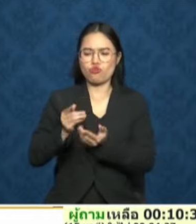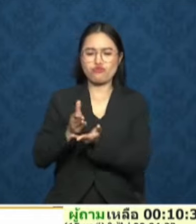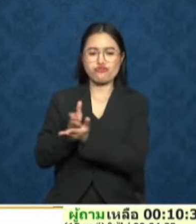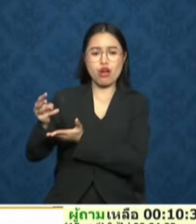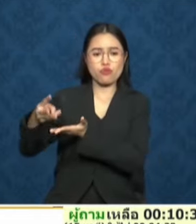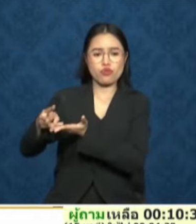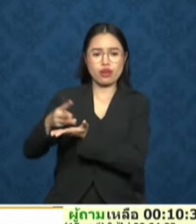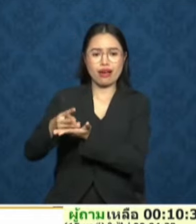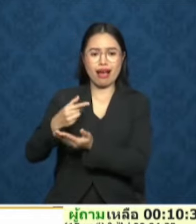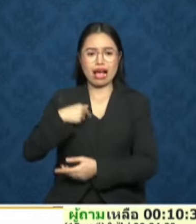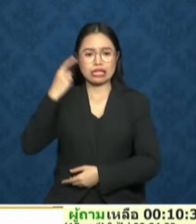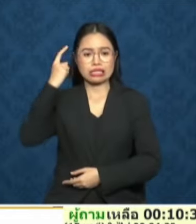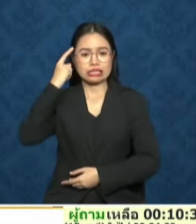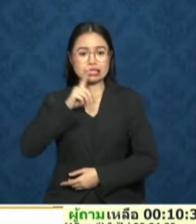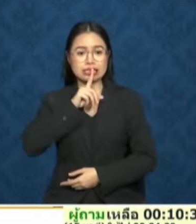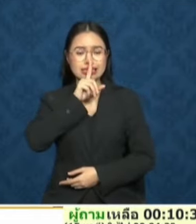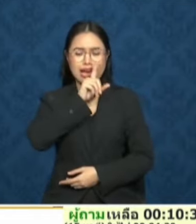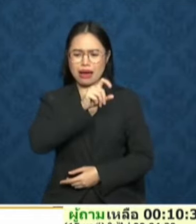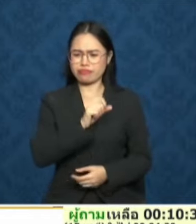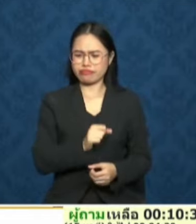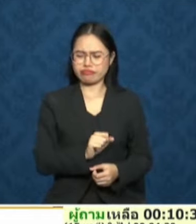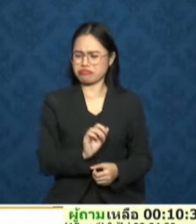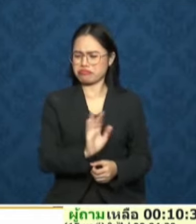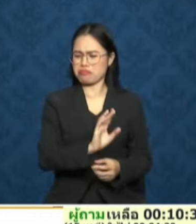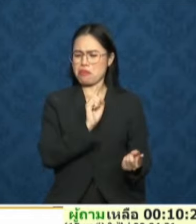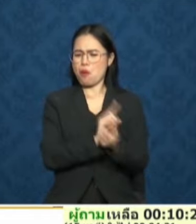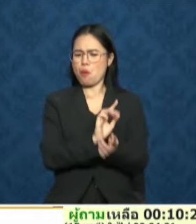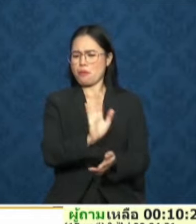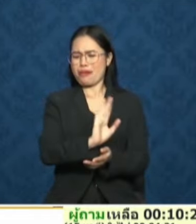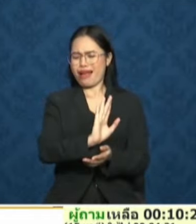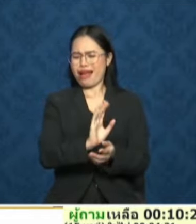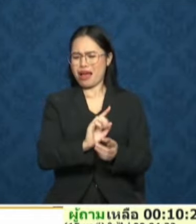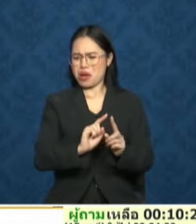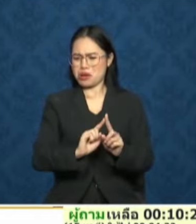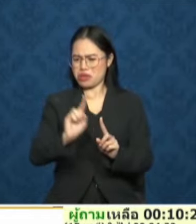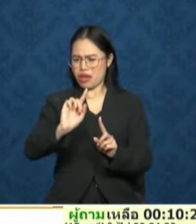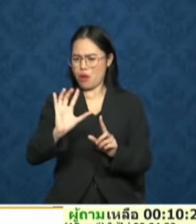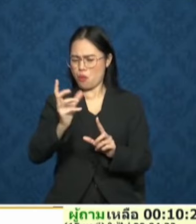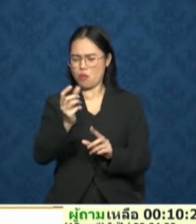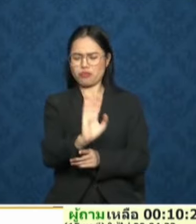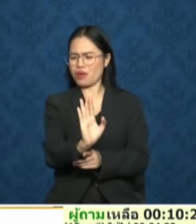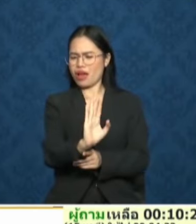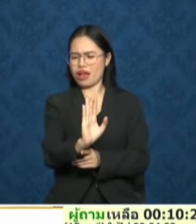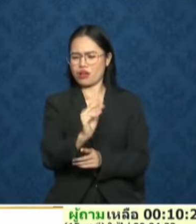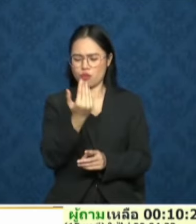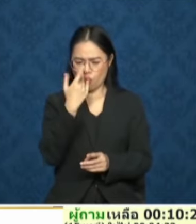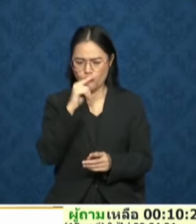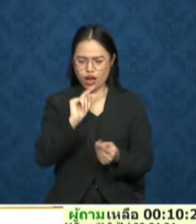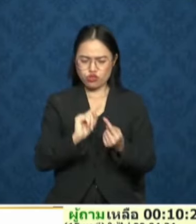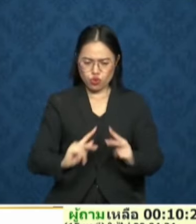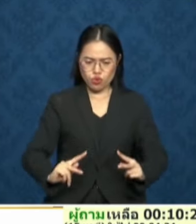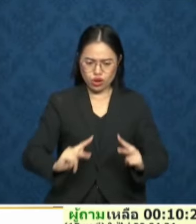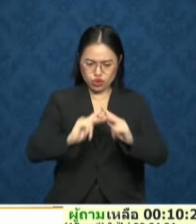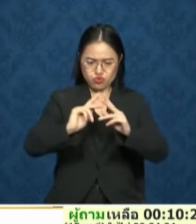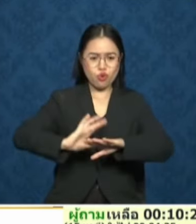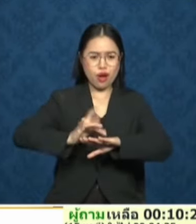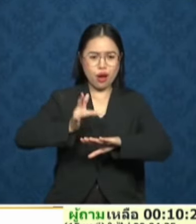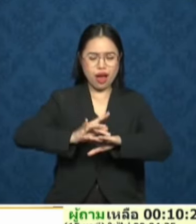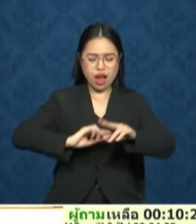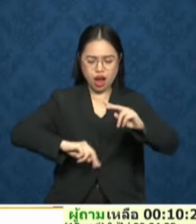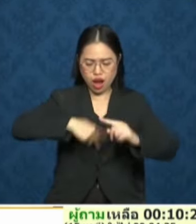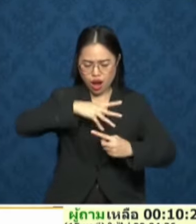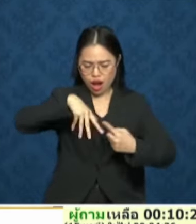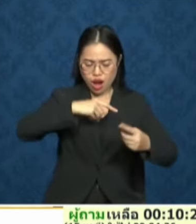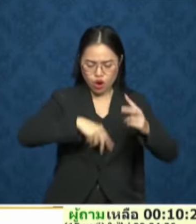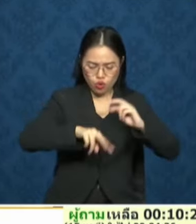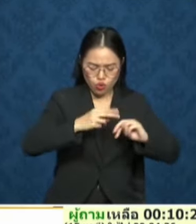Lวามเป็ไ้ไม่ได้ที่จะมากสุ เปนระดับสามของโลกกระสวงทรายภาพยก็บอกวา ประเทศไยมีศ